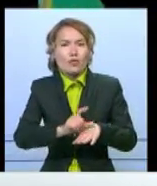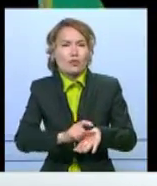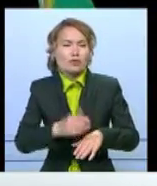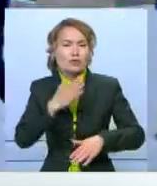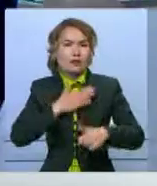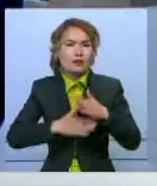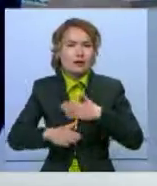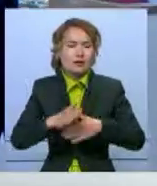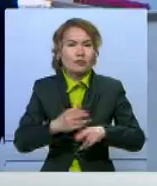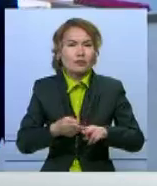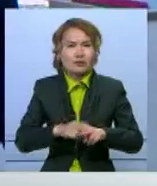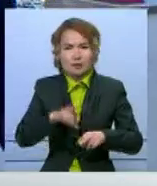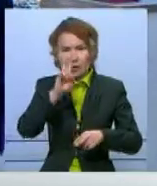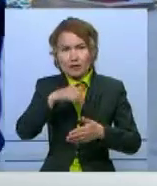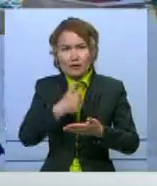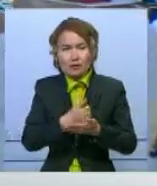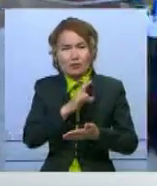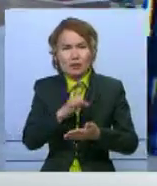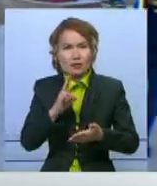деуге